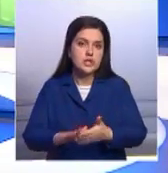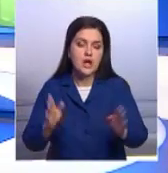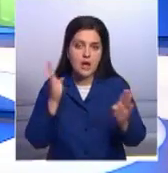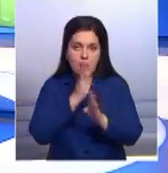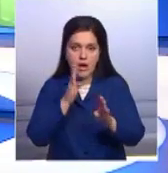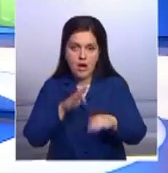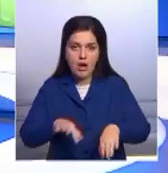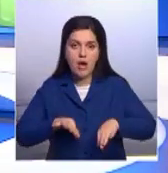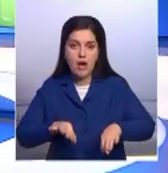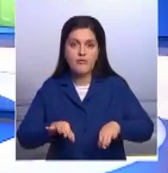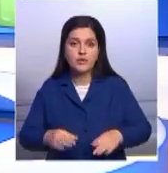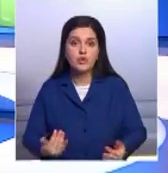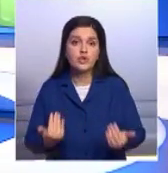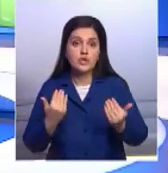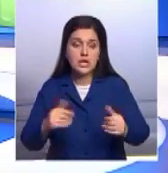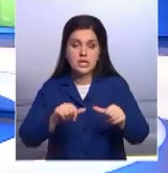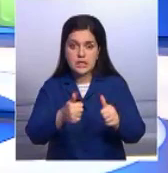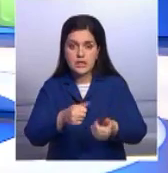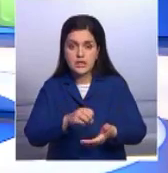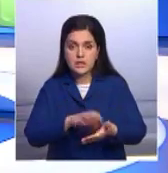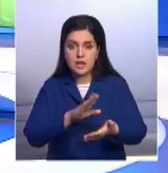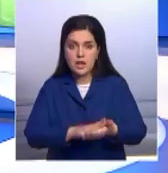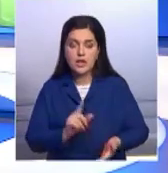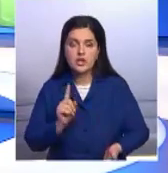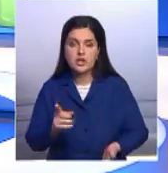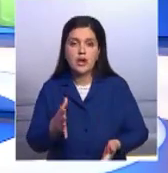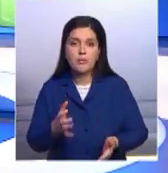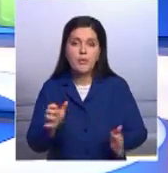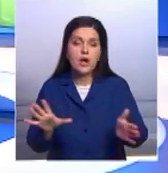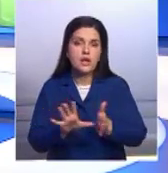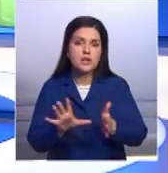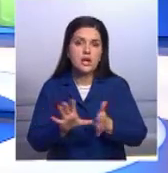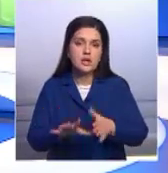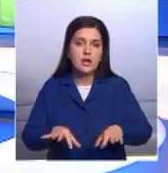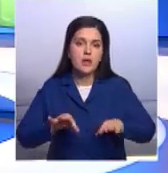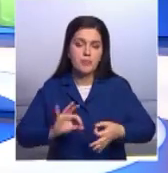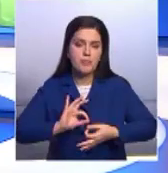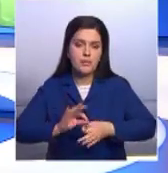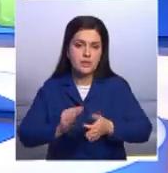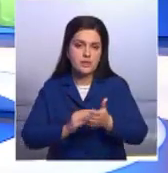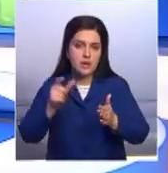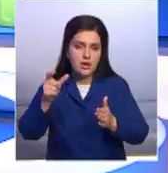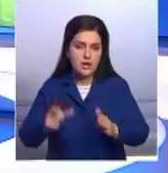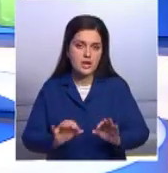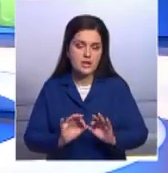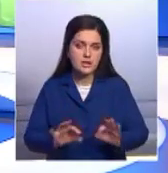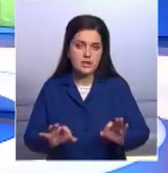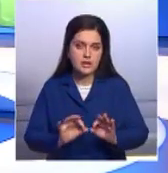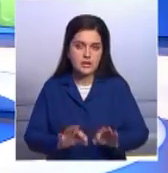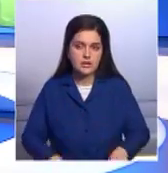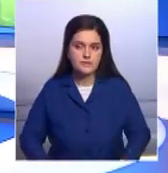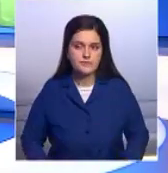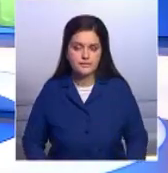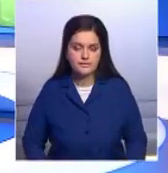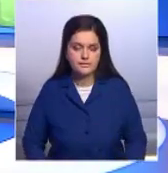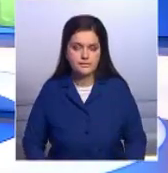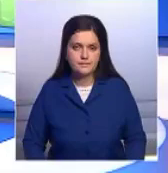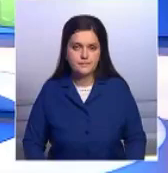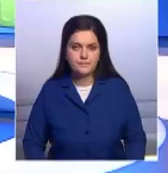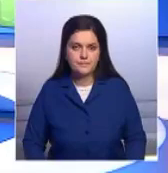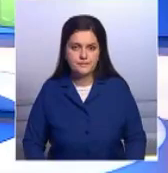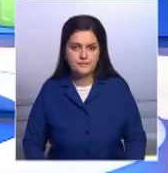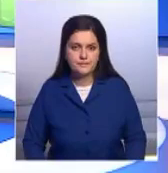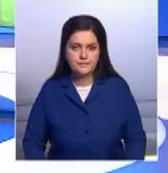экологически чистых авто. На данный момент в стране зарегистрировано более 1500 электрокаров. Подробнее об этом расскажет